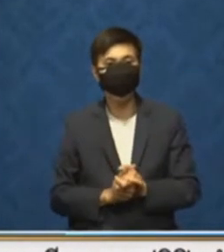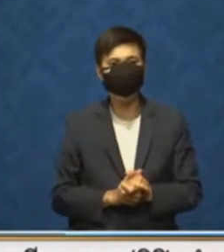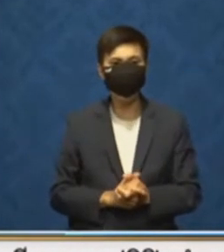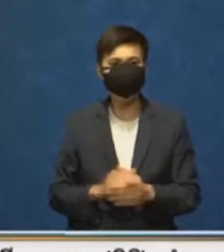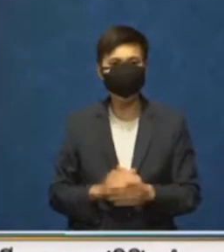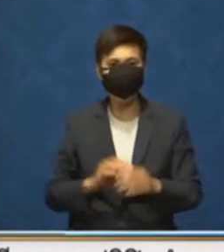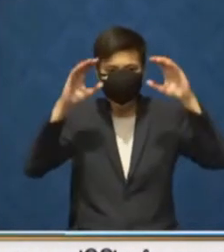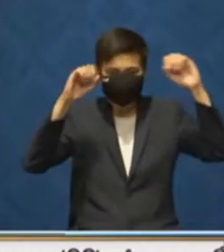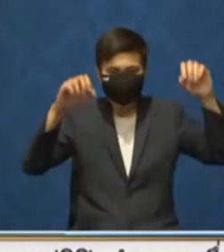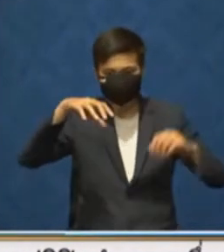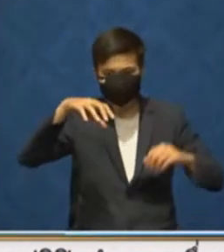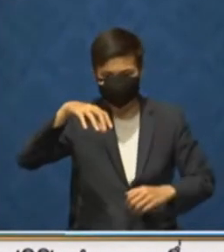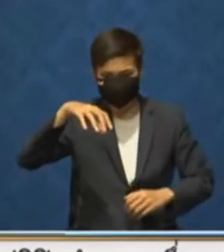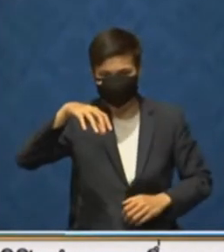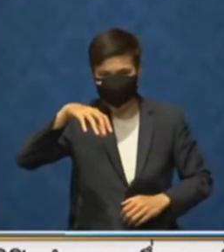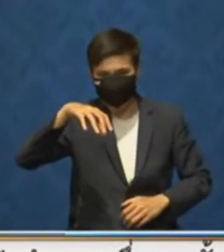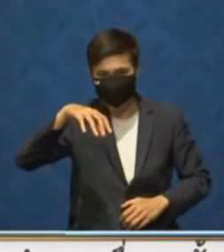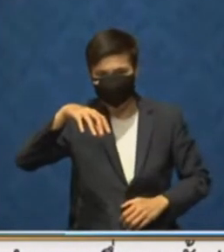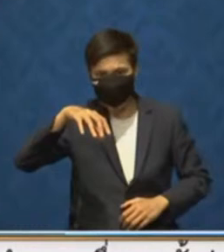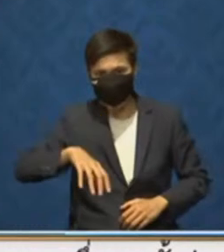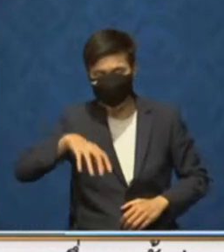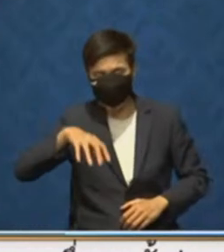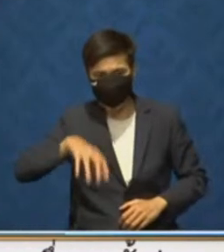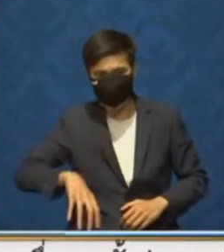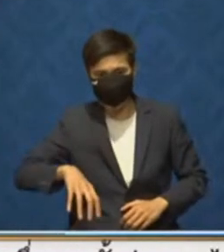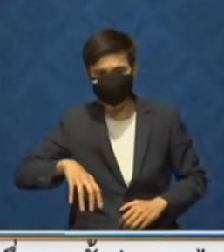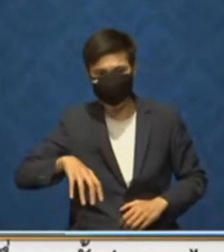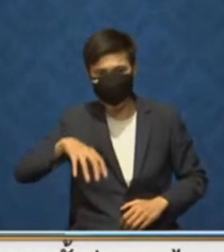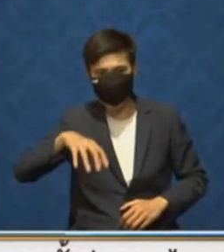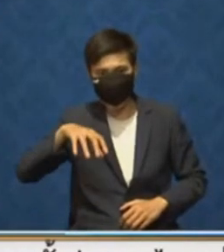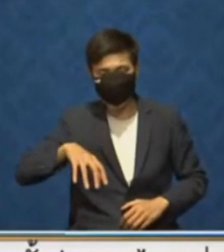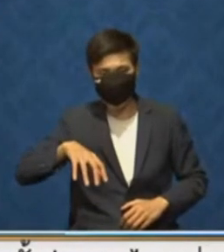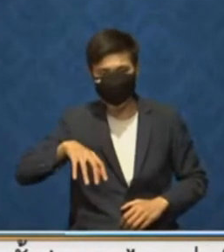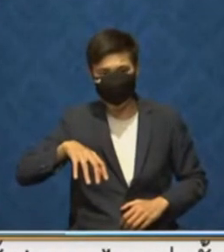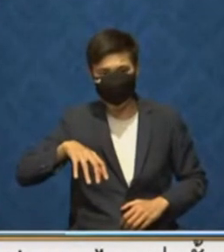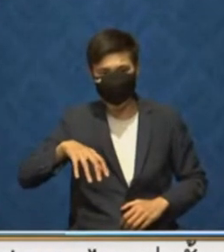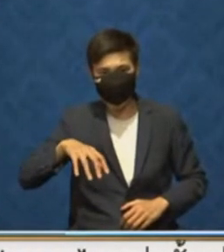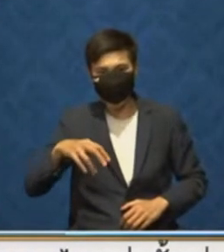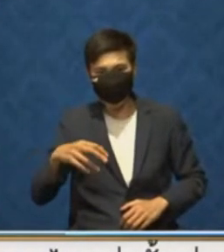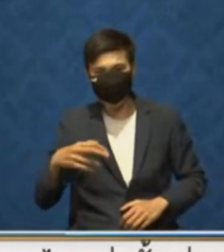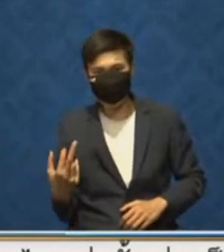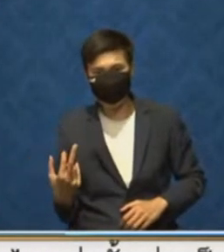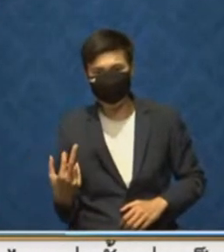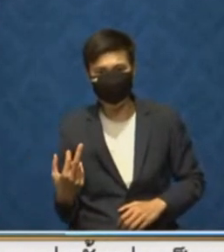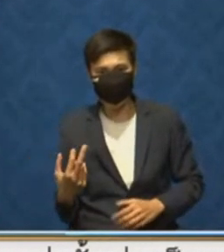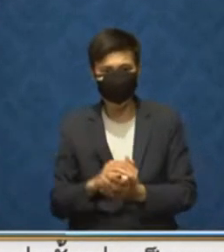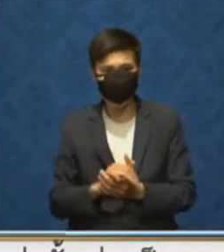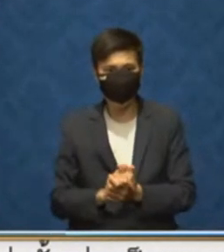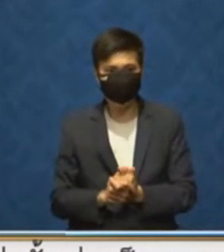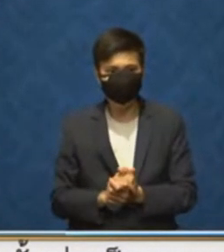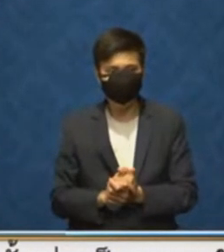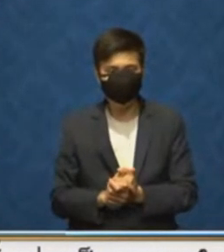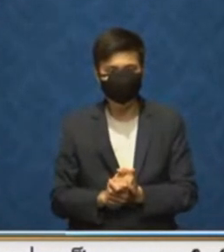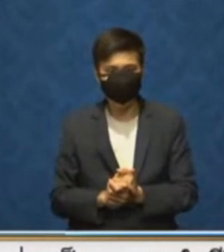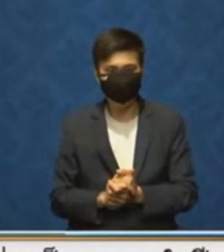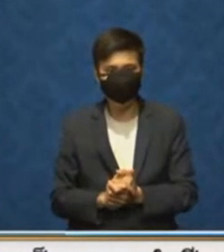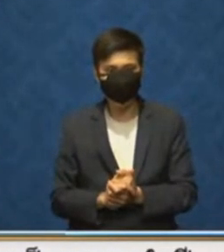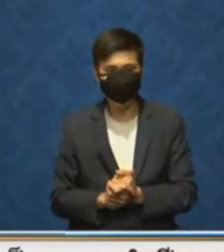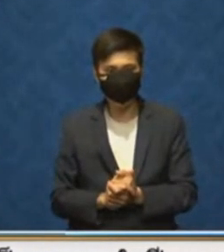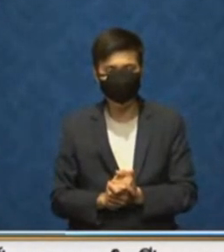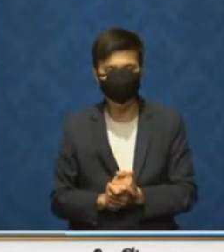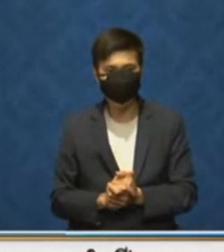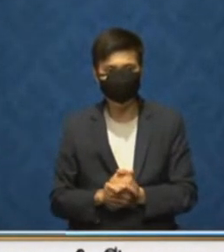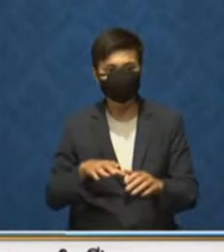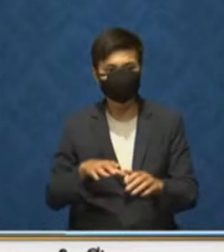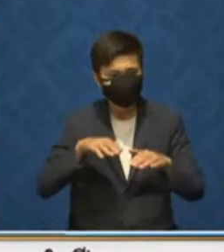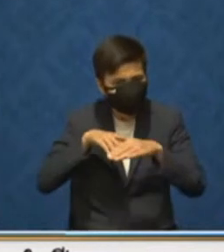ปกป้องนะครับเป็นหนี้สินล้นพ้นตัวฮามากกว่าชายนิดหน่อยนะครับเป็นไงครับต้องนี้มอบ